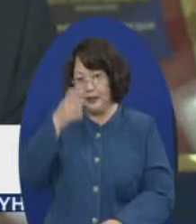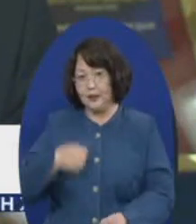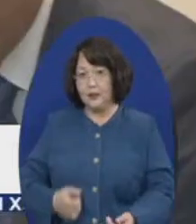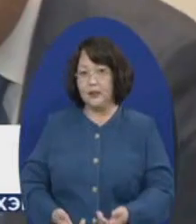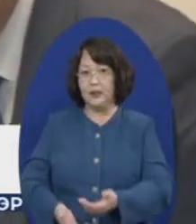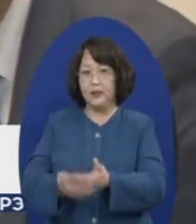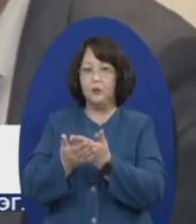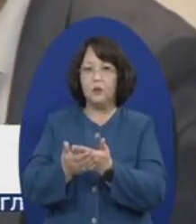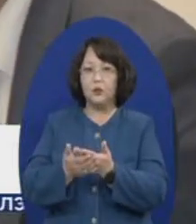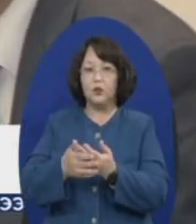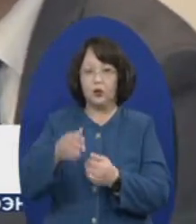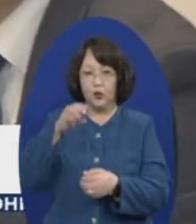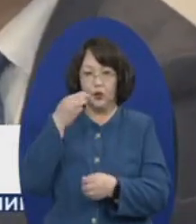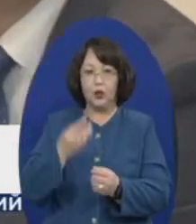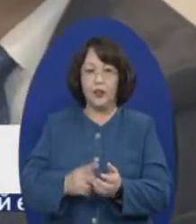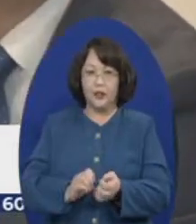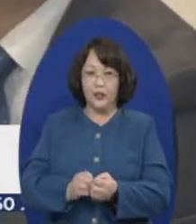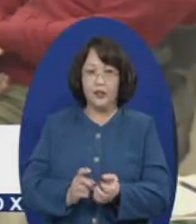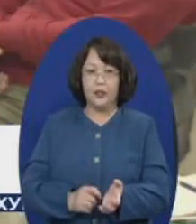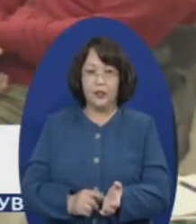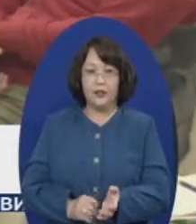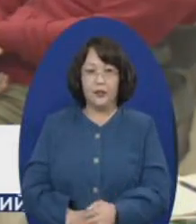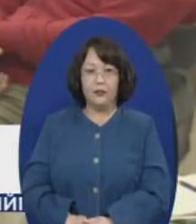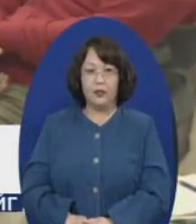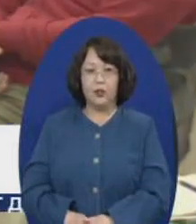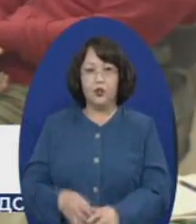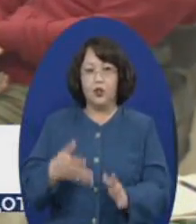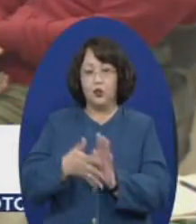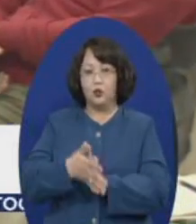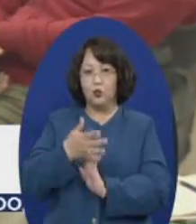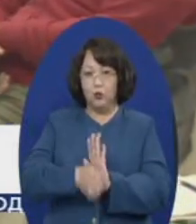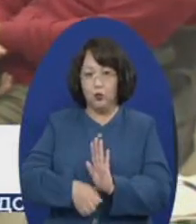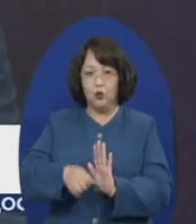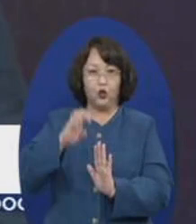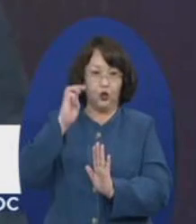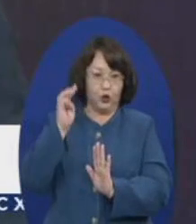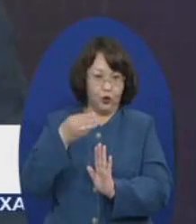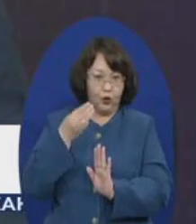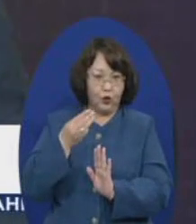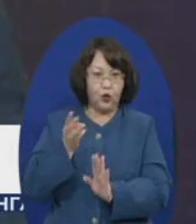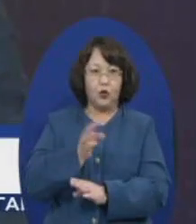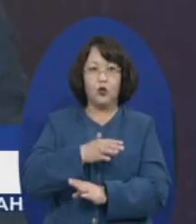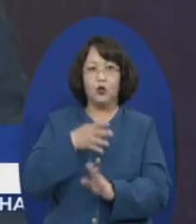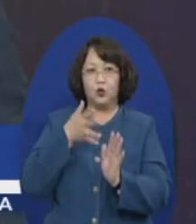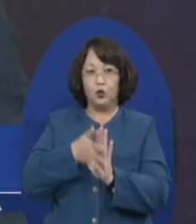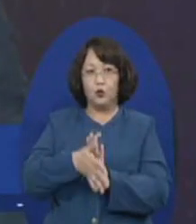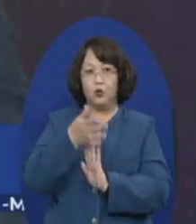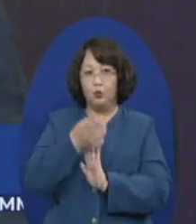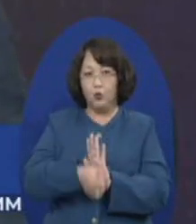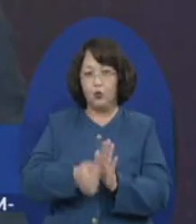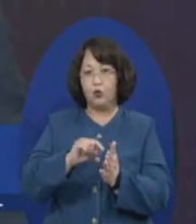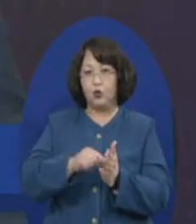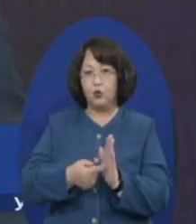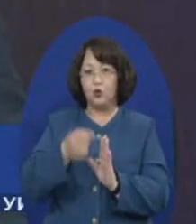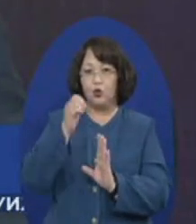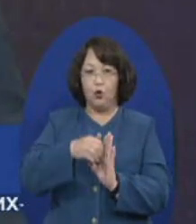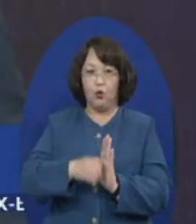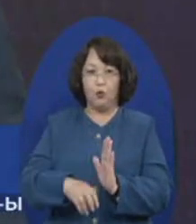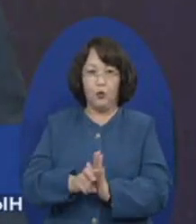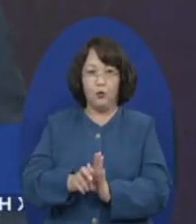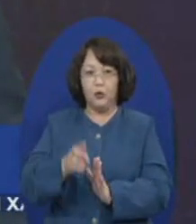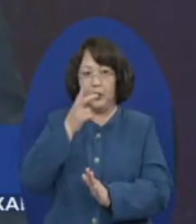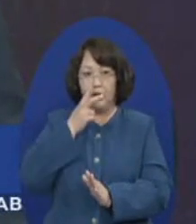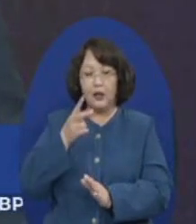зүгээс дэмжлэг тодорхой шаардлагатай гэж үзэж байна. Төсөвд бол тодорхой хэмжээний төсөвд мөнгө тавьж өгнө гэж тооцож байгаа. За,